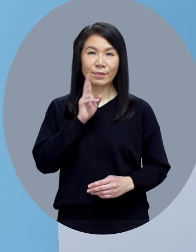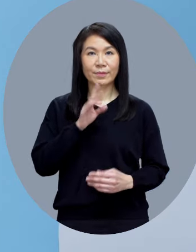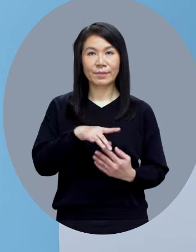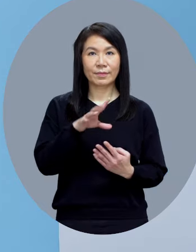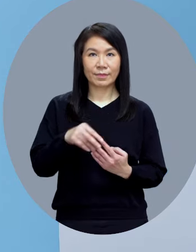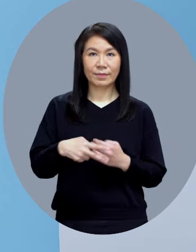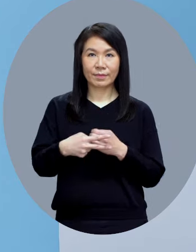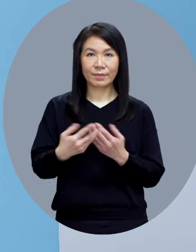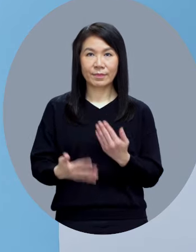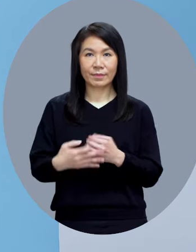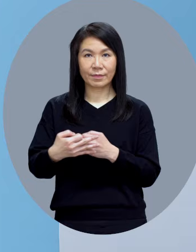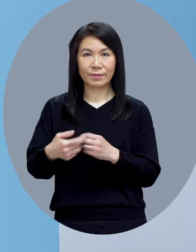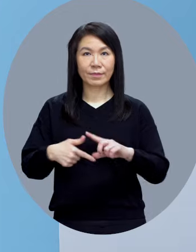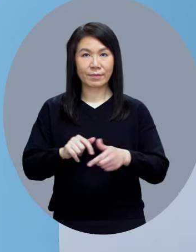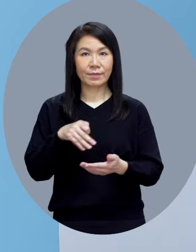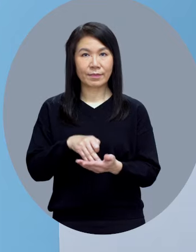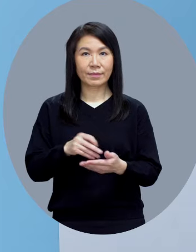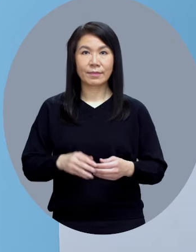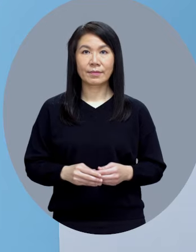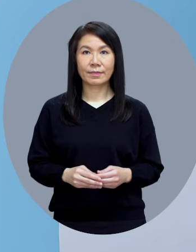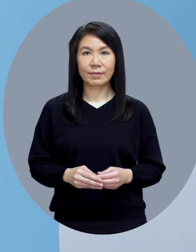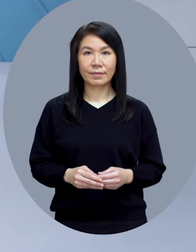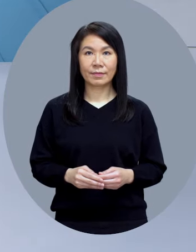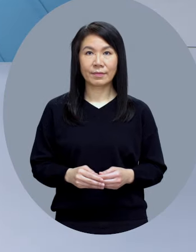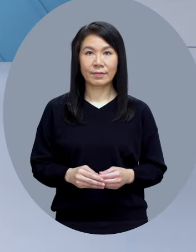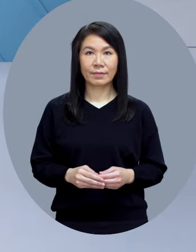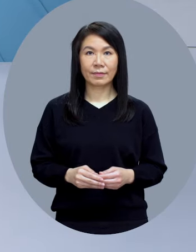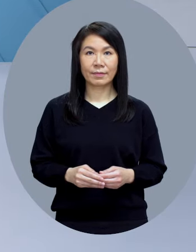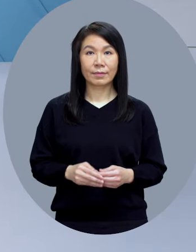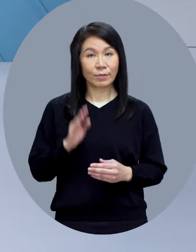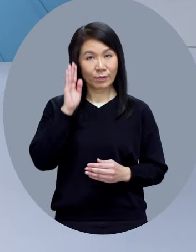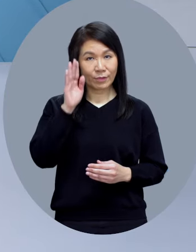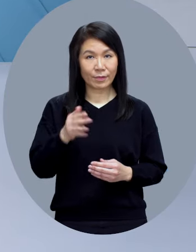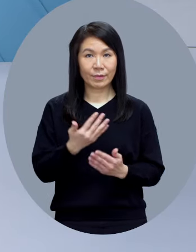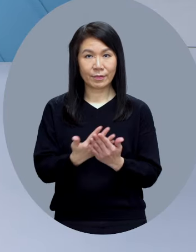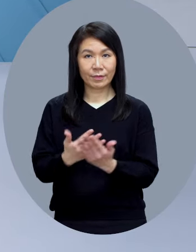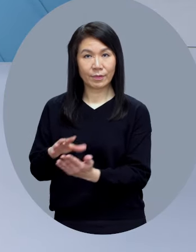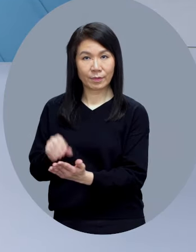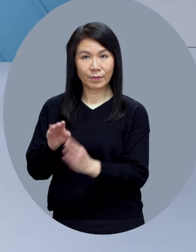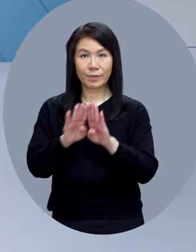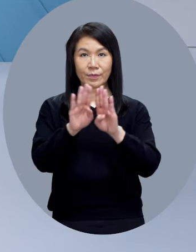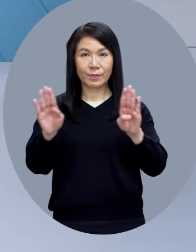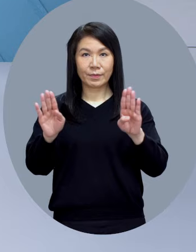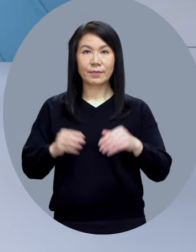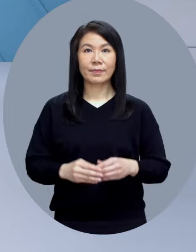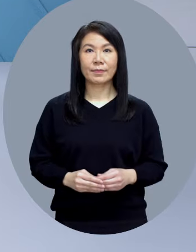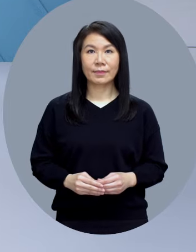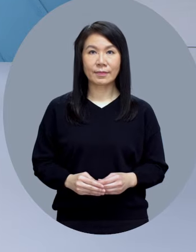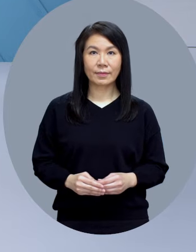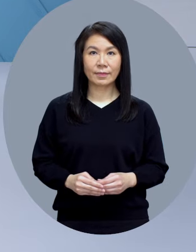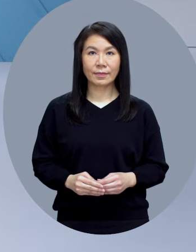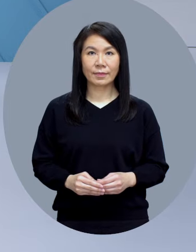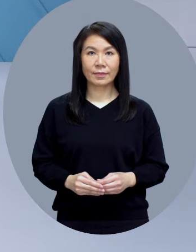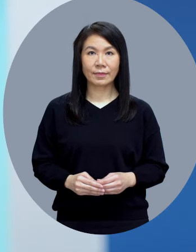如果你选择第二或第三种方式登记，而日后想用二维码开启医导闸门，